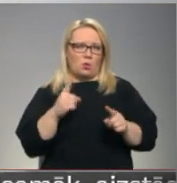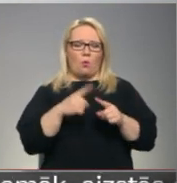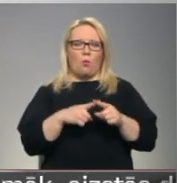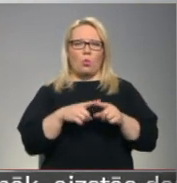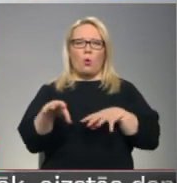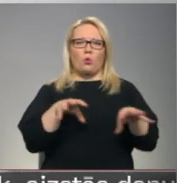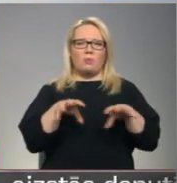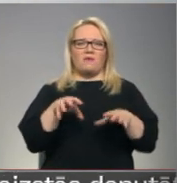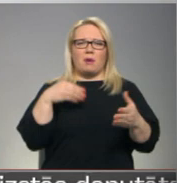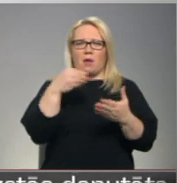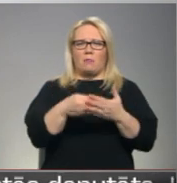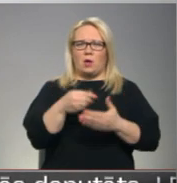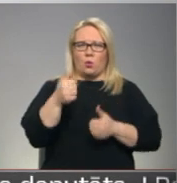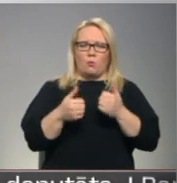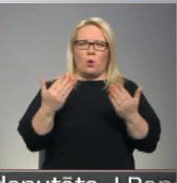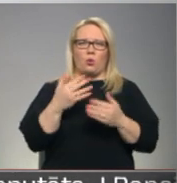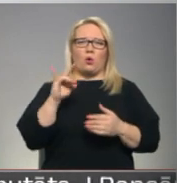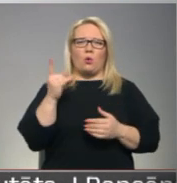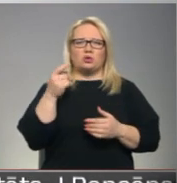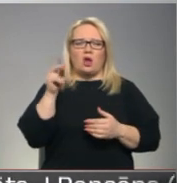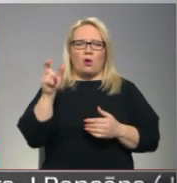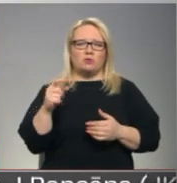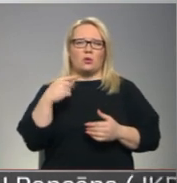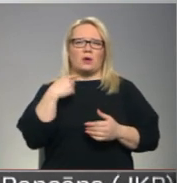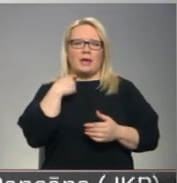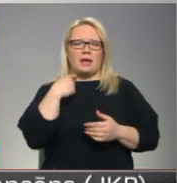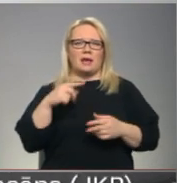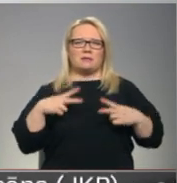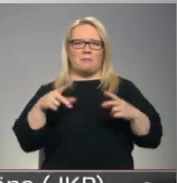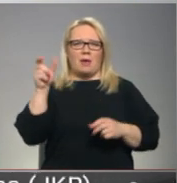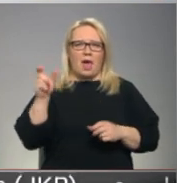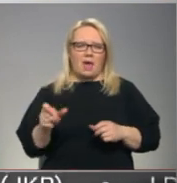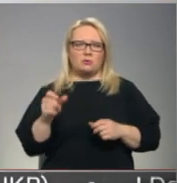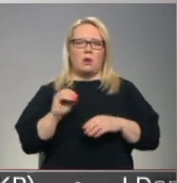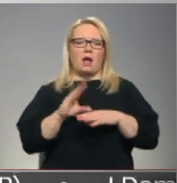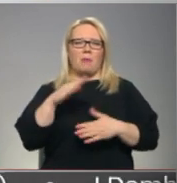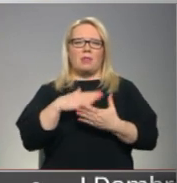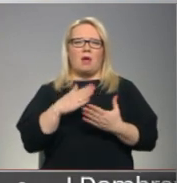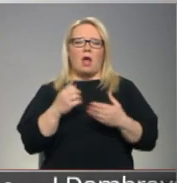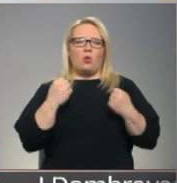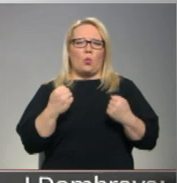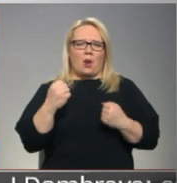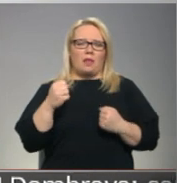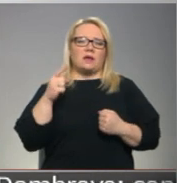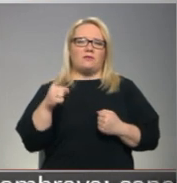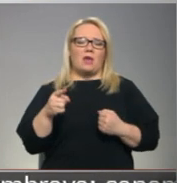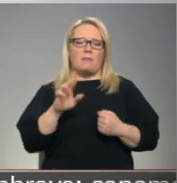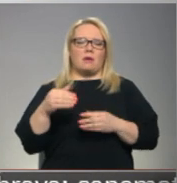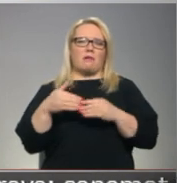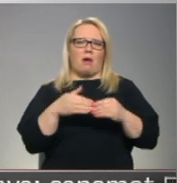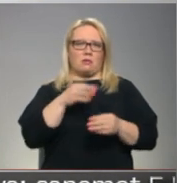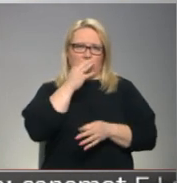koruptīvajiem iepirkumiem, par ko Ušakovs, kā Rīgas mērs un kapitāla daļu turētājs šajā uzņēmumā ir viņam būtu jānes